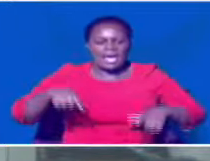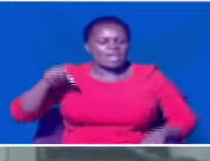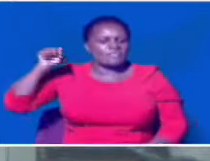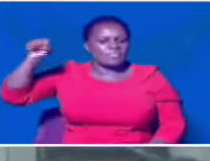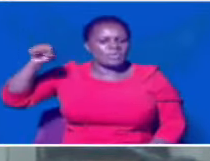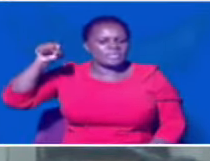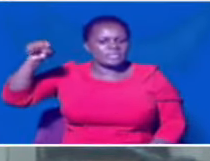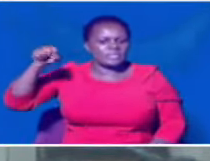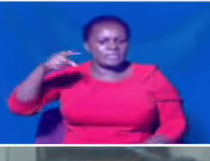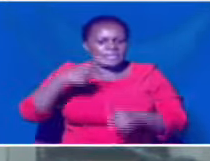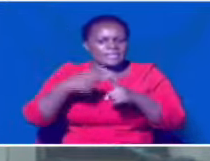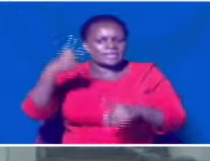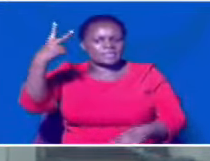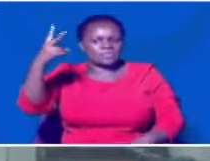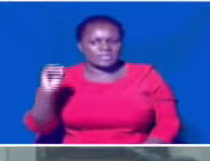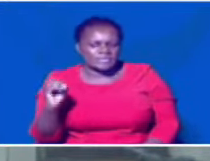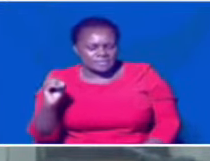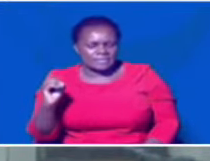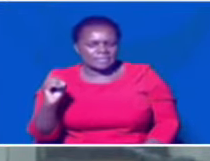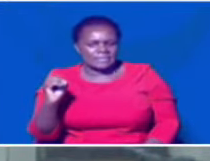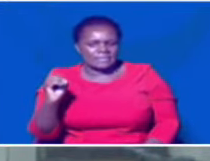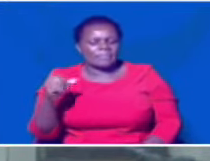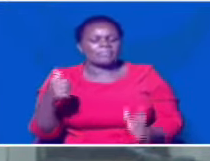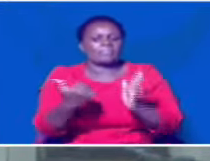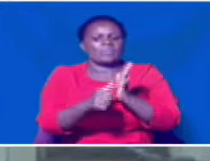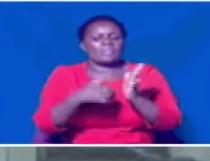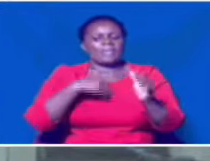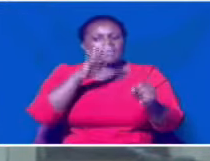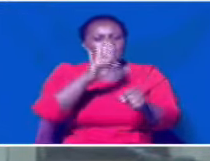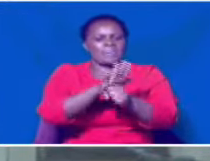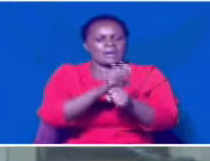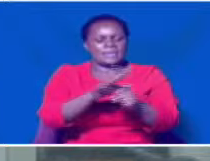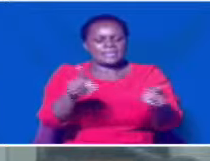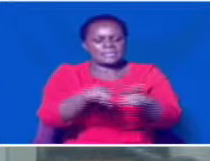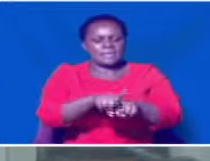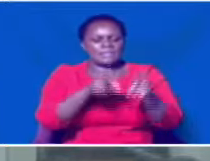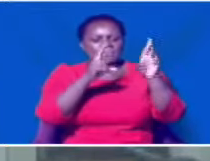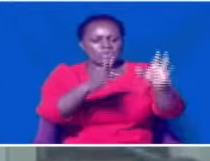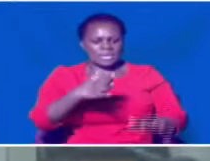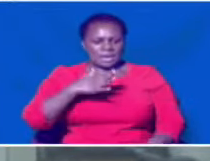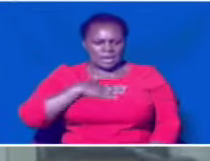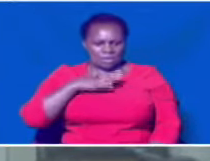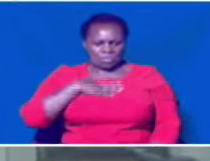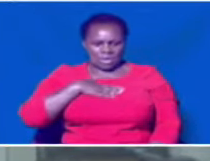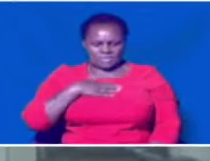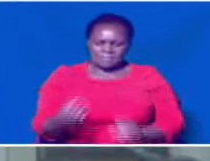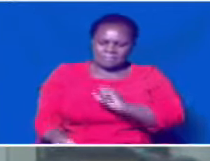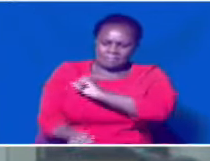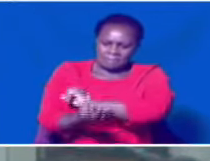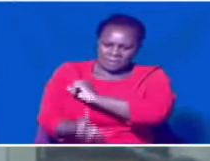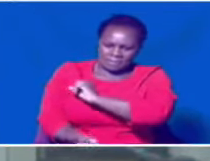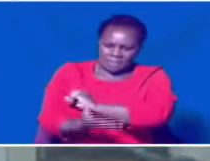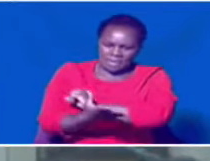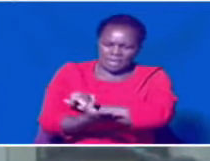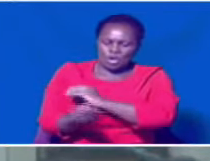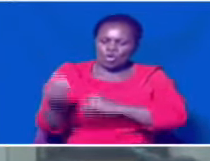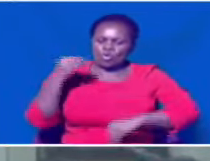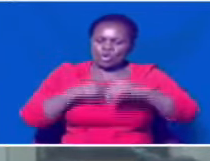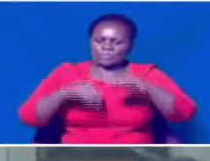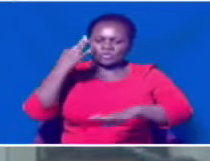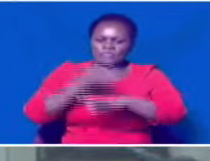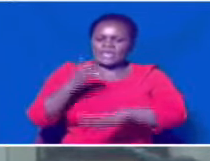kwa takriban miongo miwili yamekuwa na utata sihaba. Kama mwanahabari wetu Grace Nganga anavyotuarifu, sakata ya mbolea